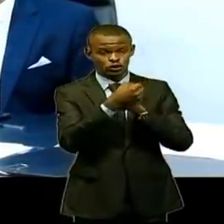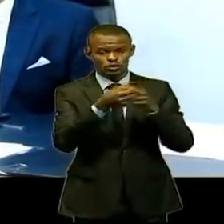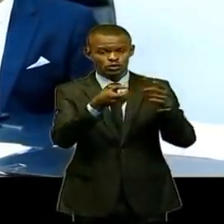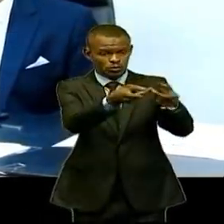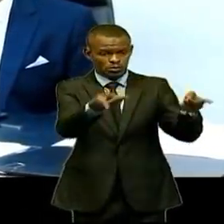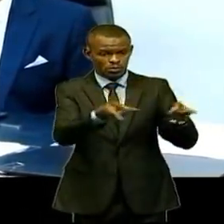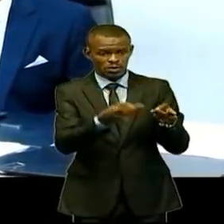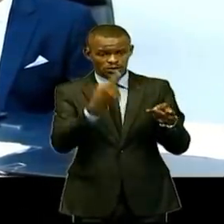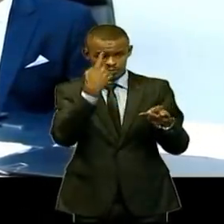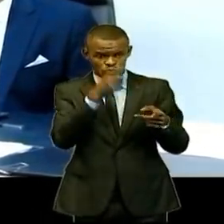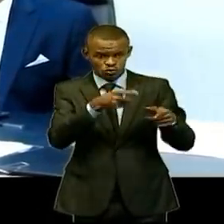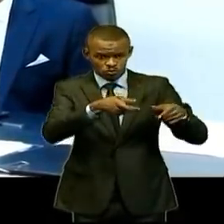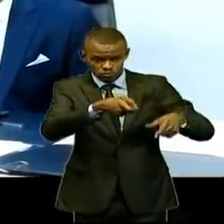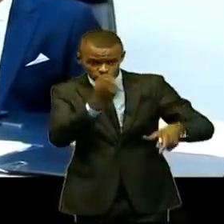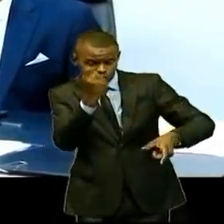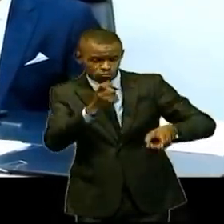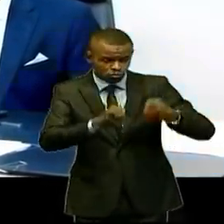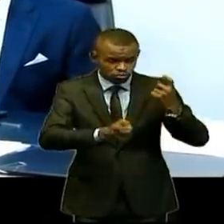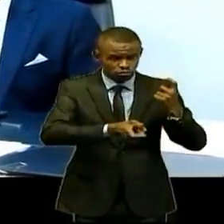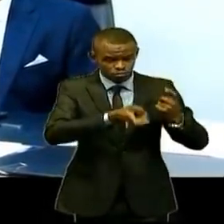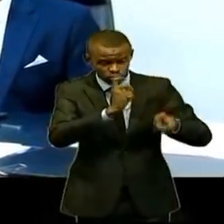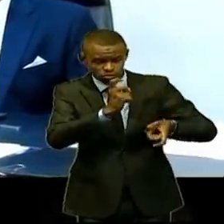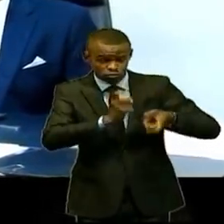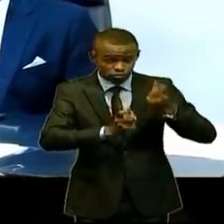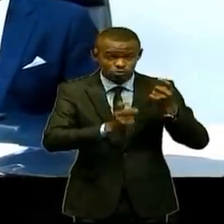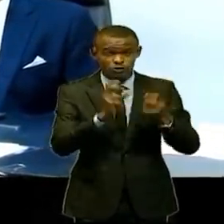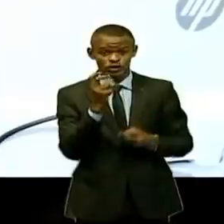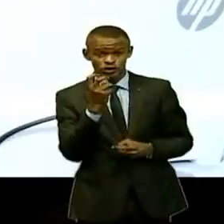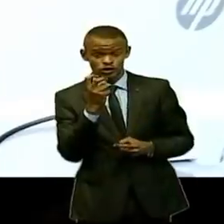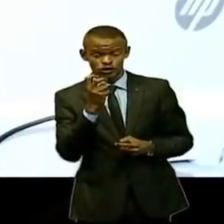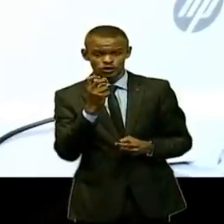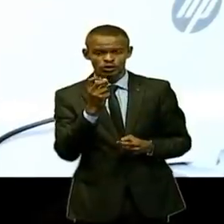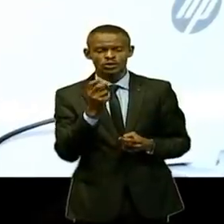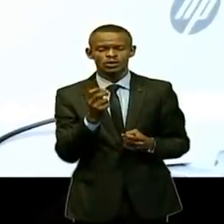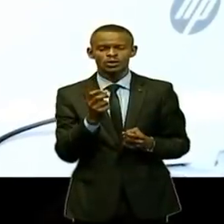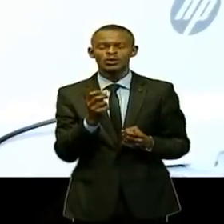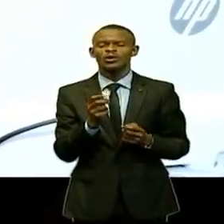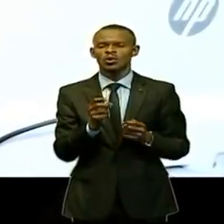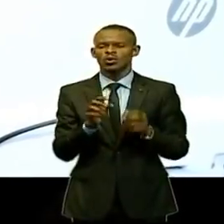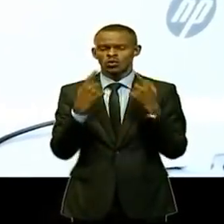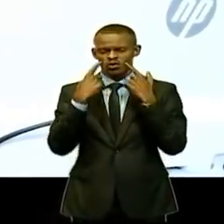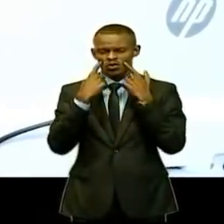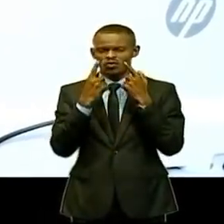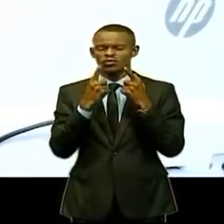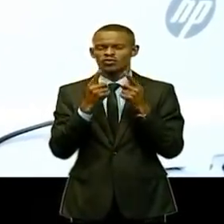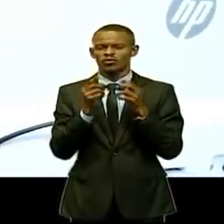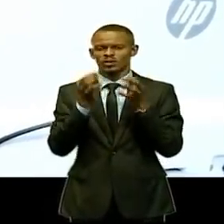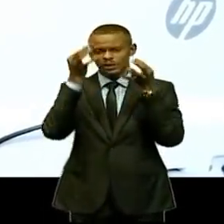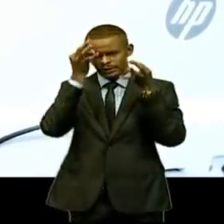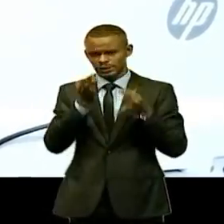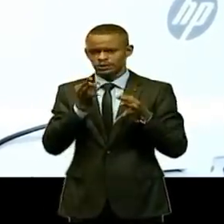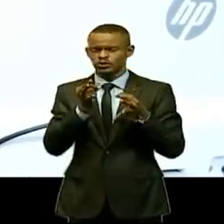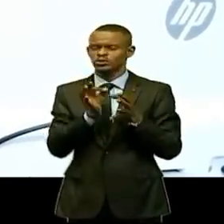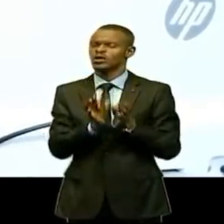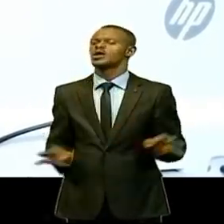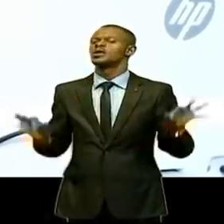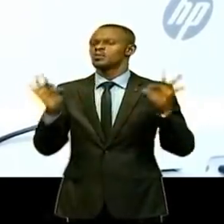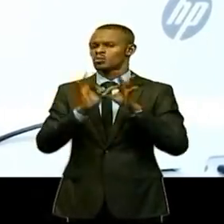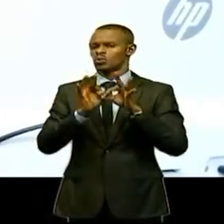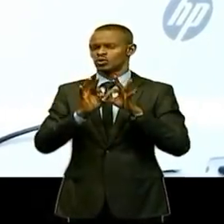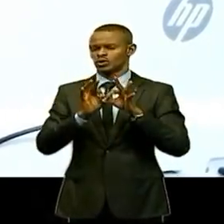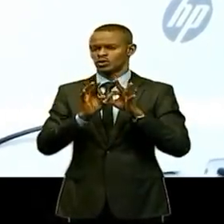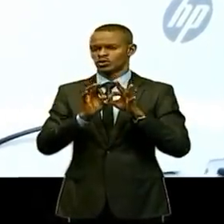l'exploration, quelques degrés carrés prioritaires sélectionnés ont été répartis en